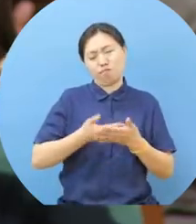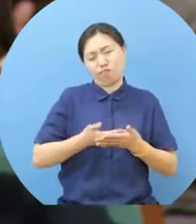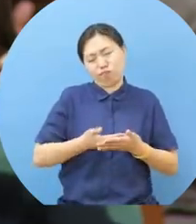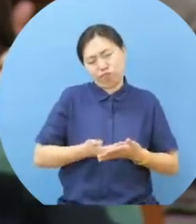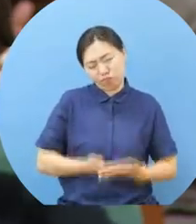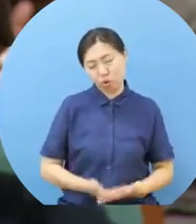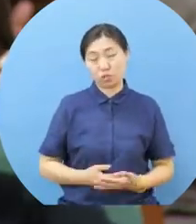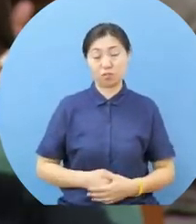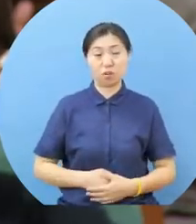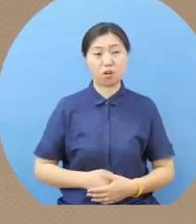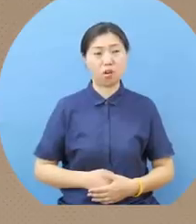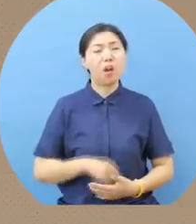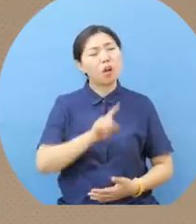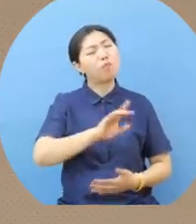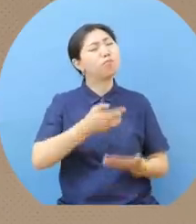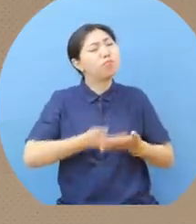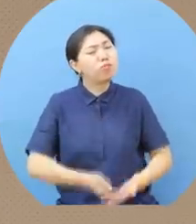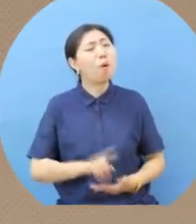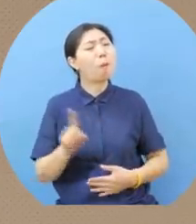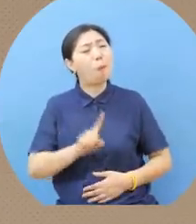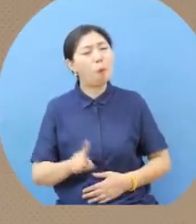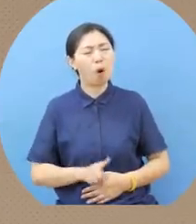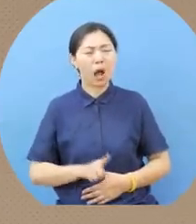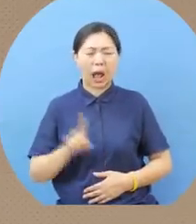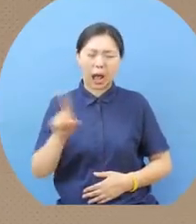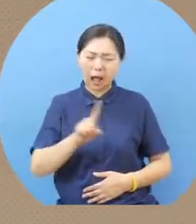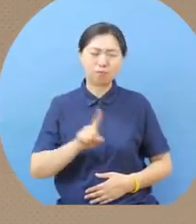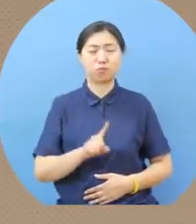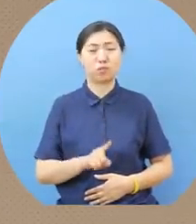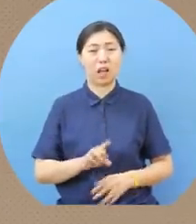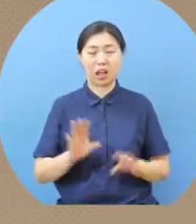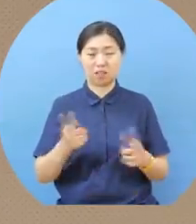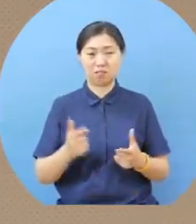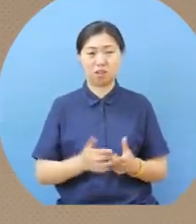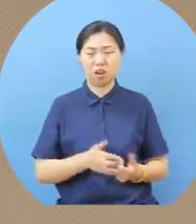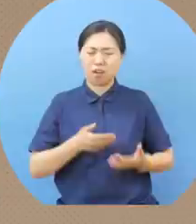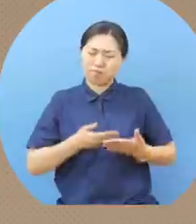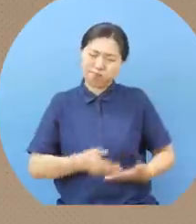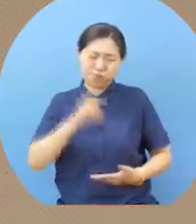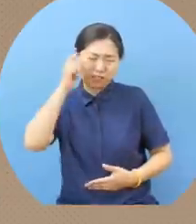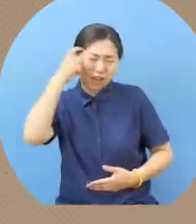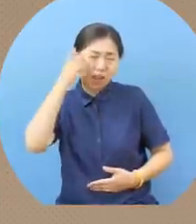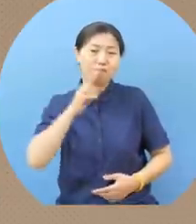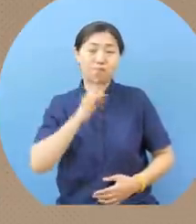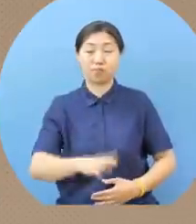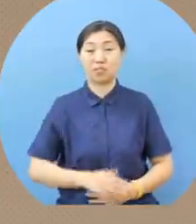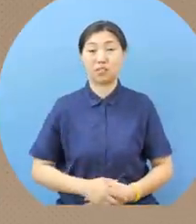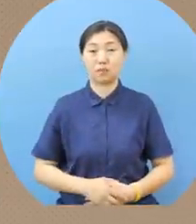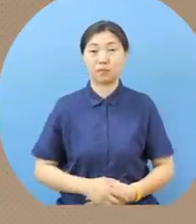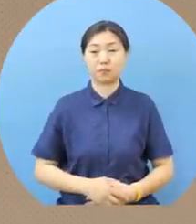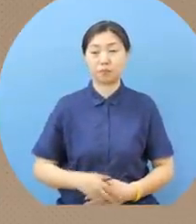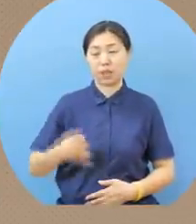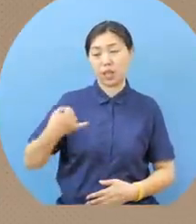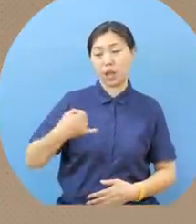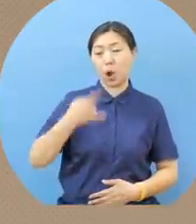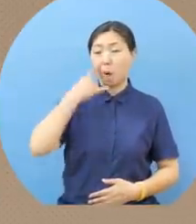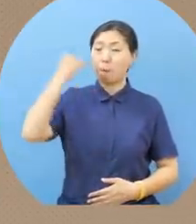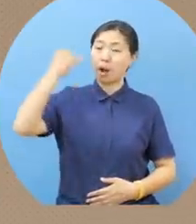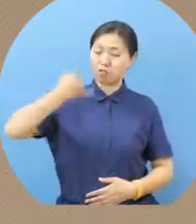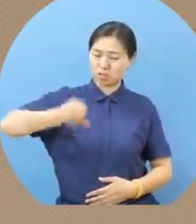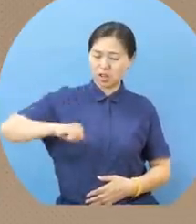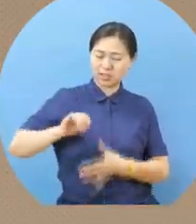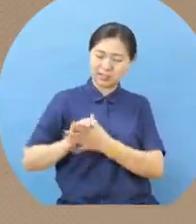굉장히 무거워 있어요 모금 분도 그럴까 아무것도 아닌것을 자기 가려 생각하고 있는건지 엄마랑 따른